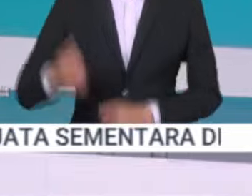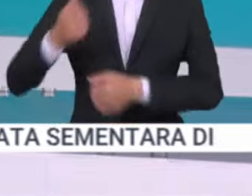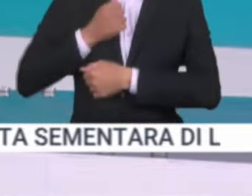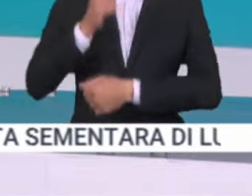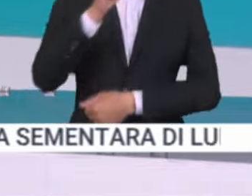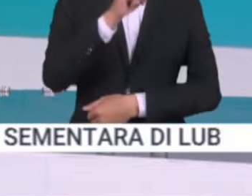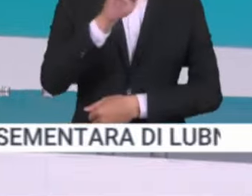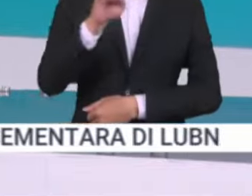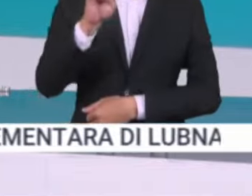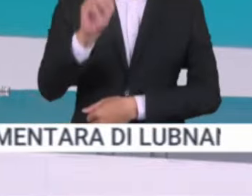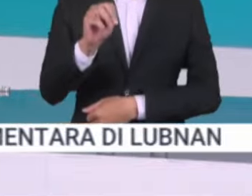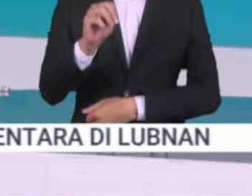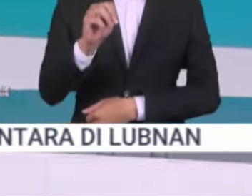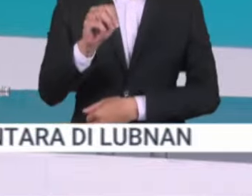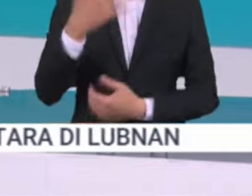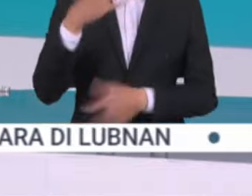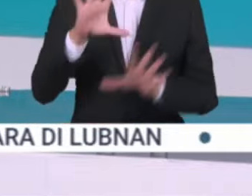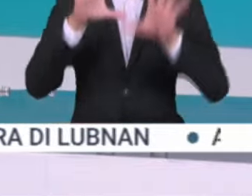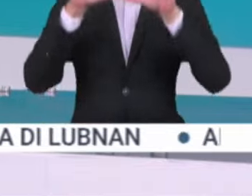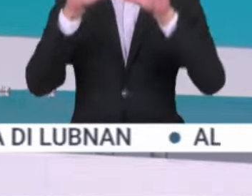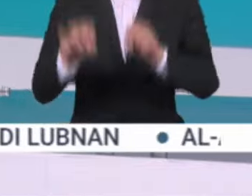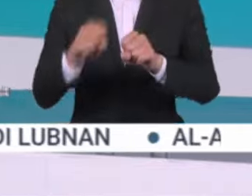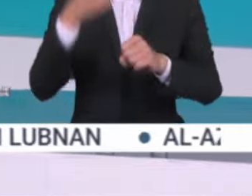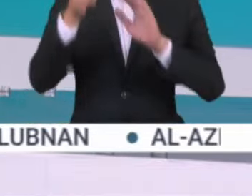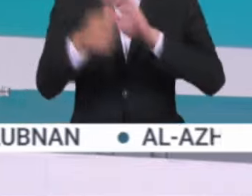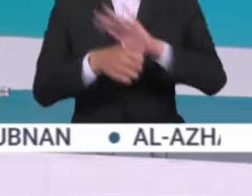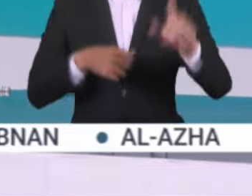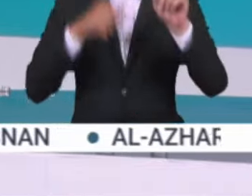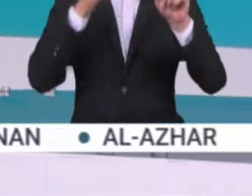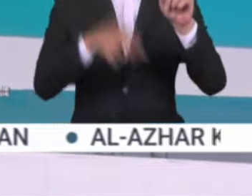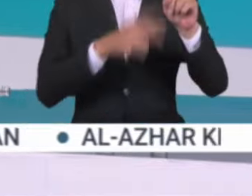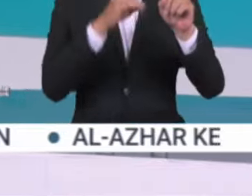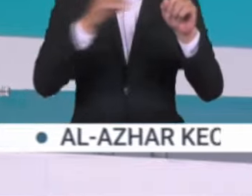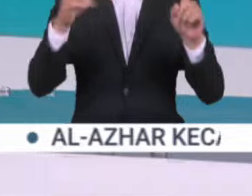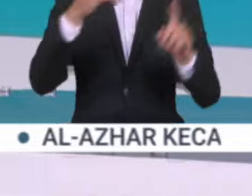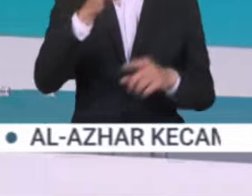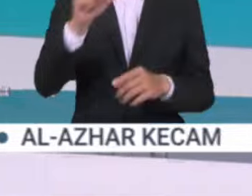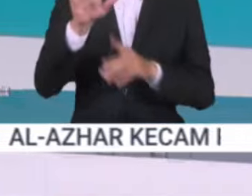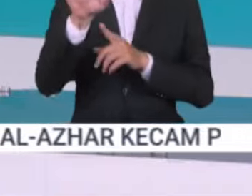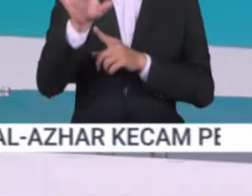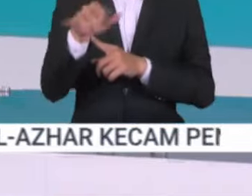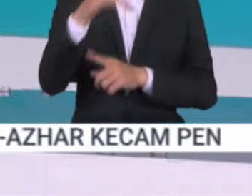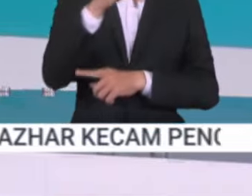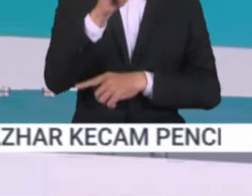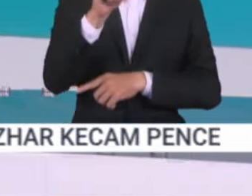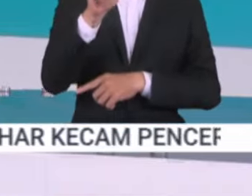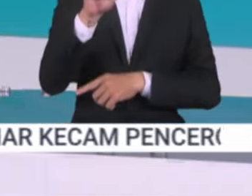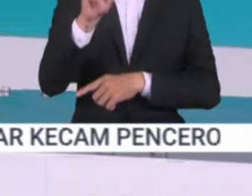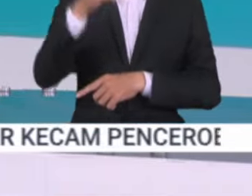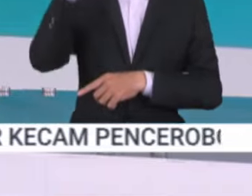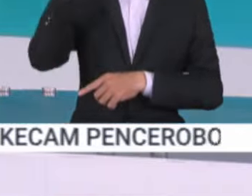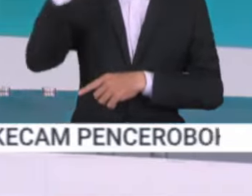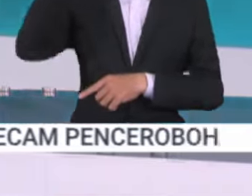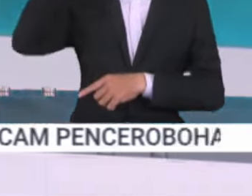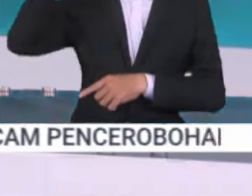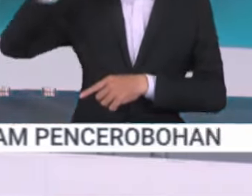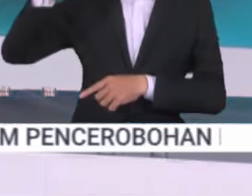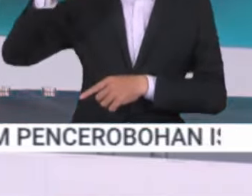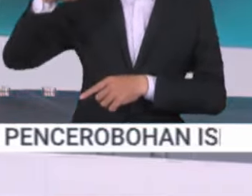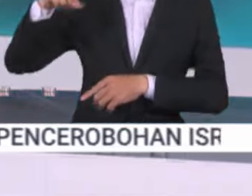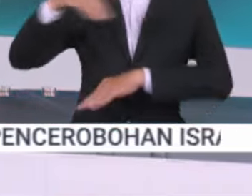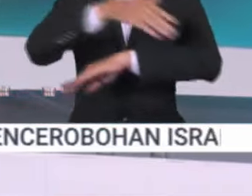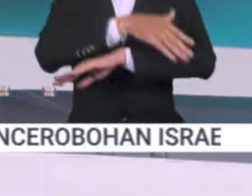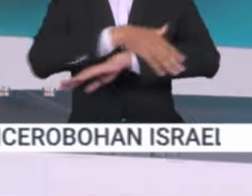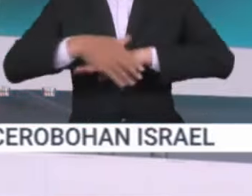Angkatan Tentera Malaysia ATM menggagalkan cubaan menyeludup 1,200 kilogram daun ketum ke Thailand di